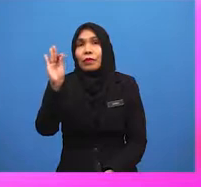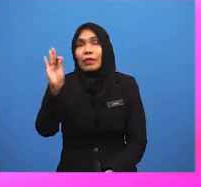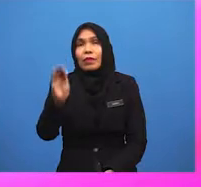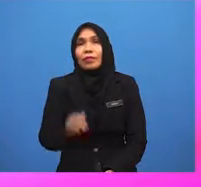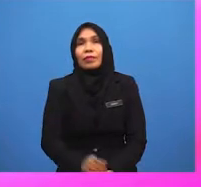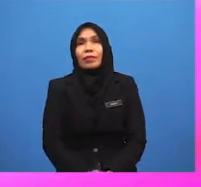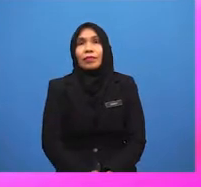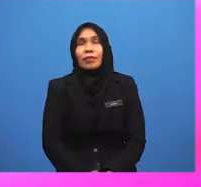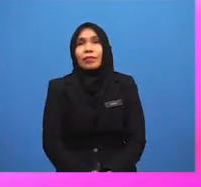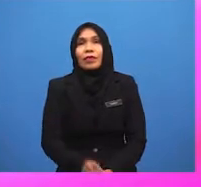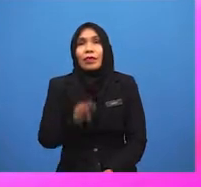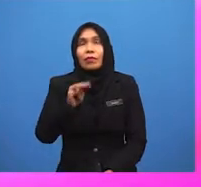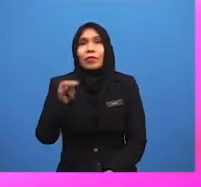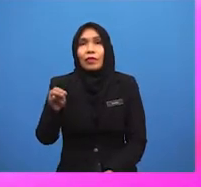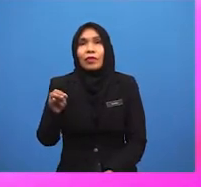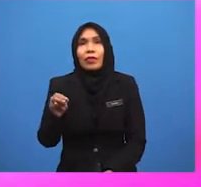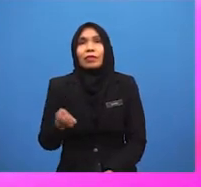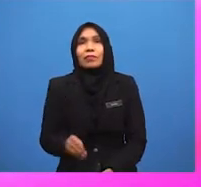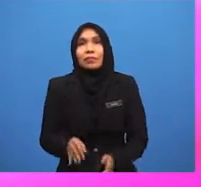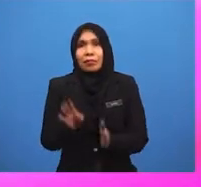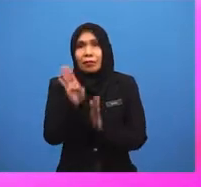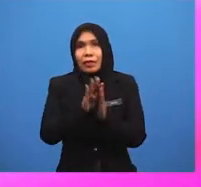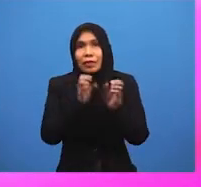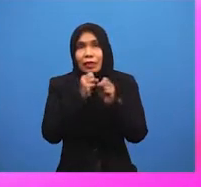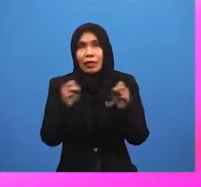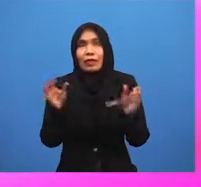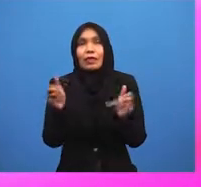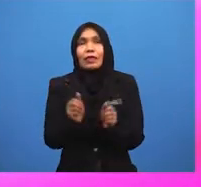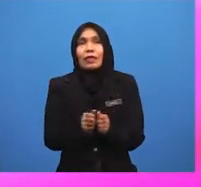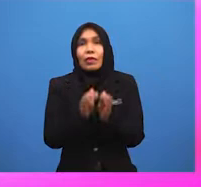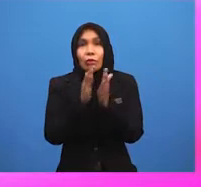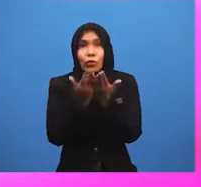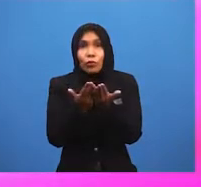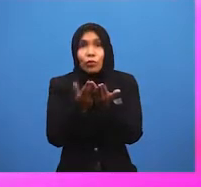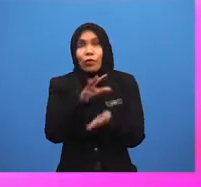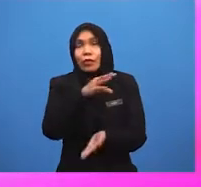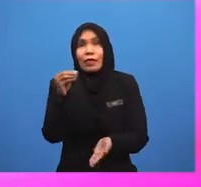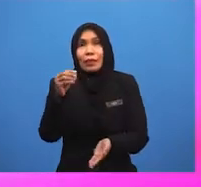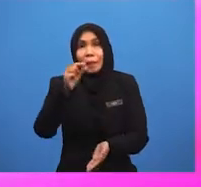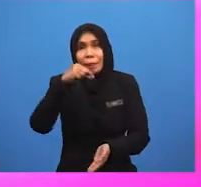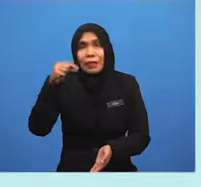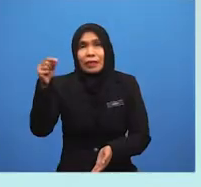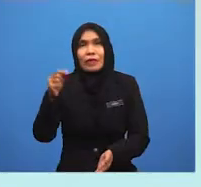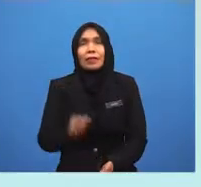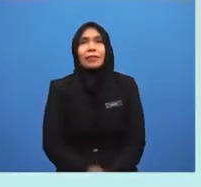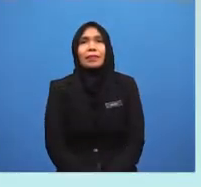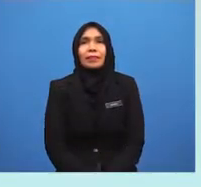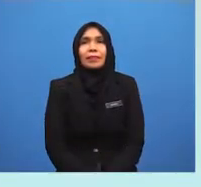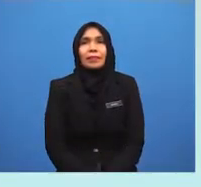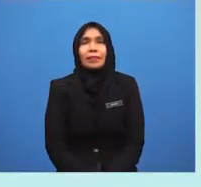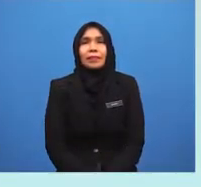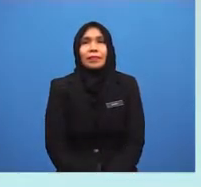juga dengan buku tulis dan alat tulis. Terbaik, murid-murid. Baik.